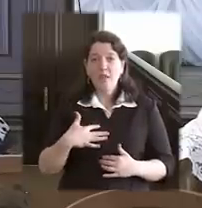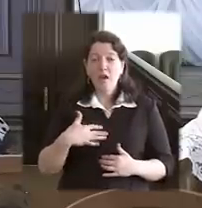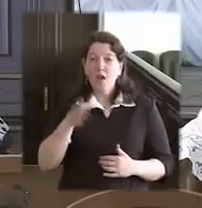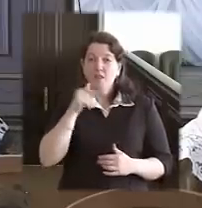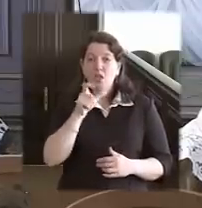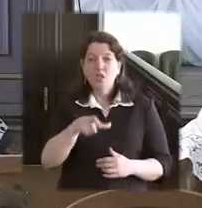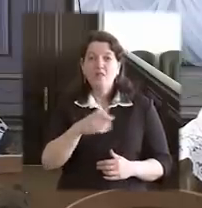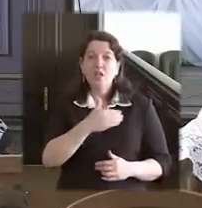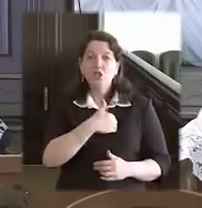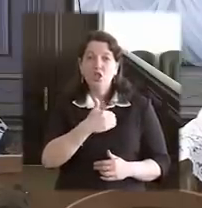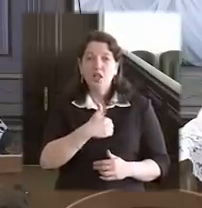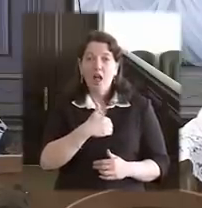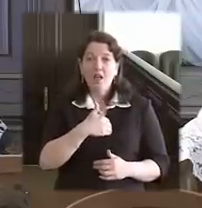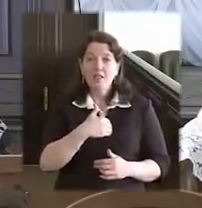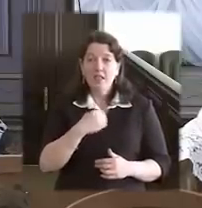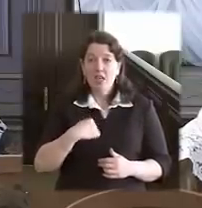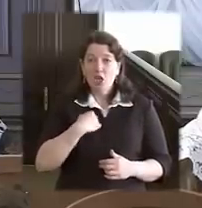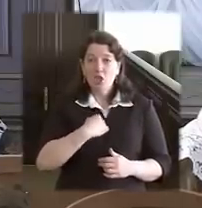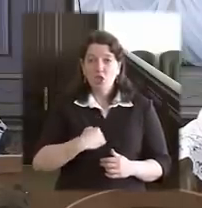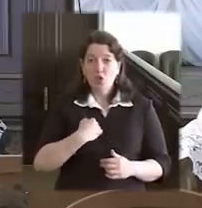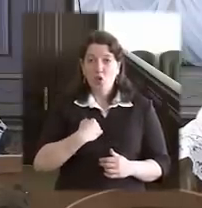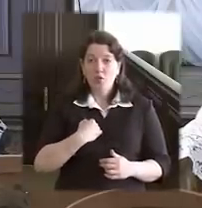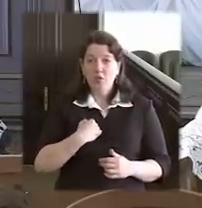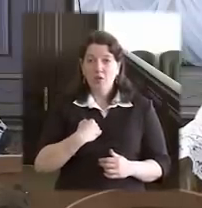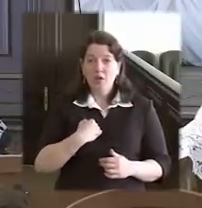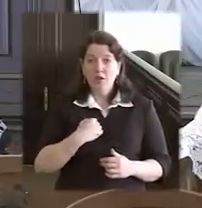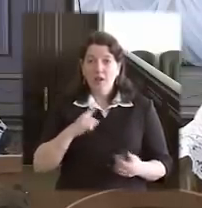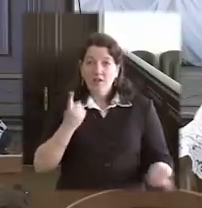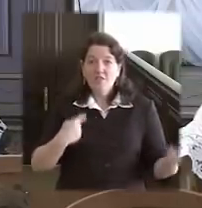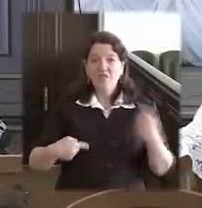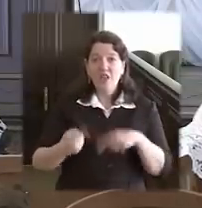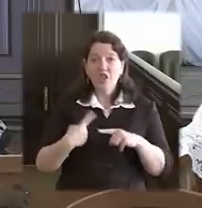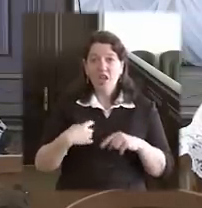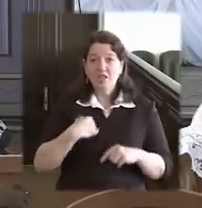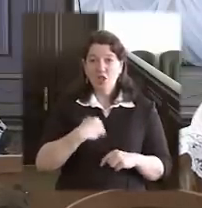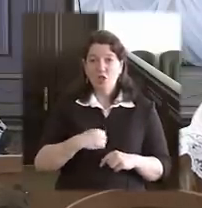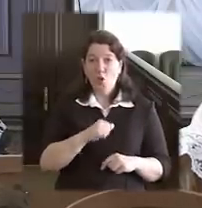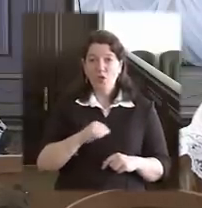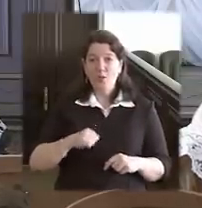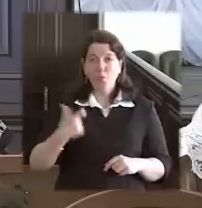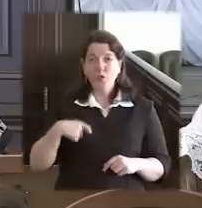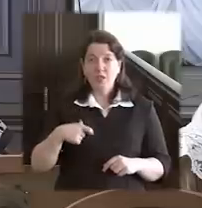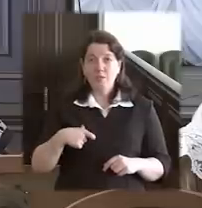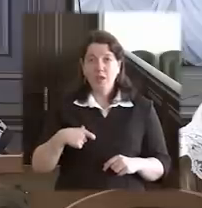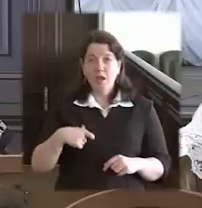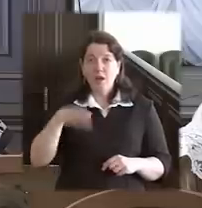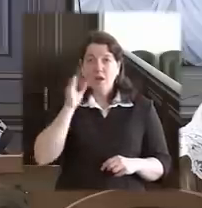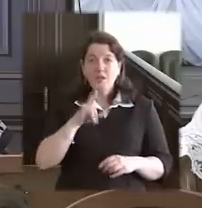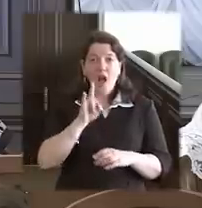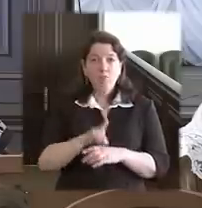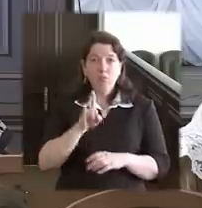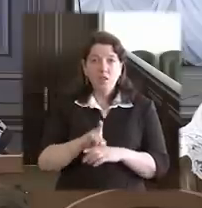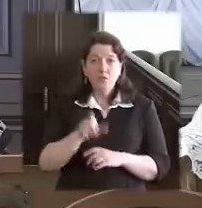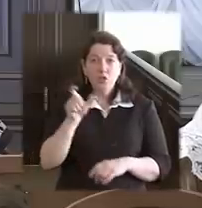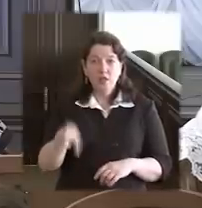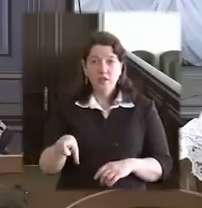Ты желаешь зла, ты делаешь зло себе. Ты обманываешь человека, ты